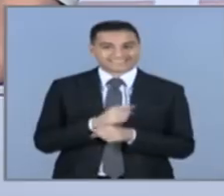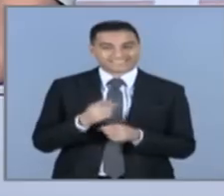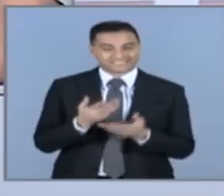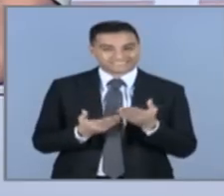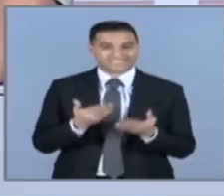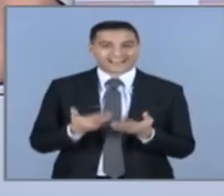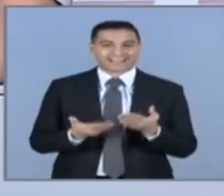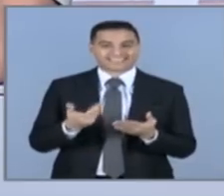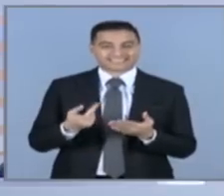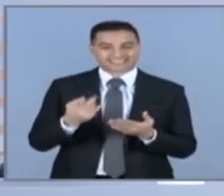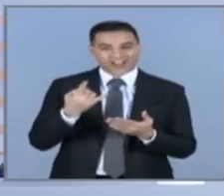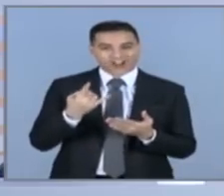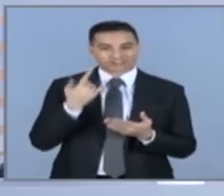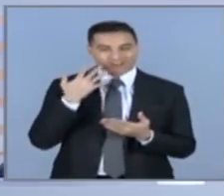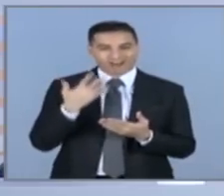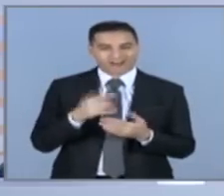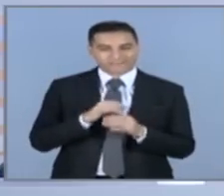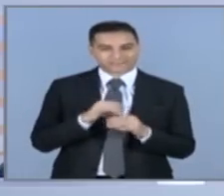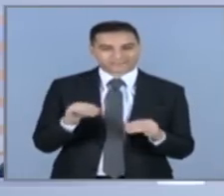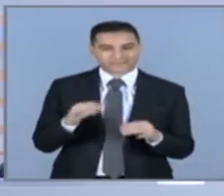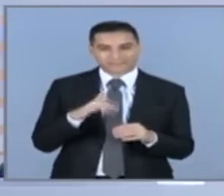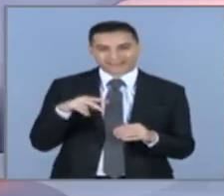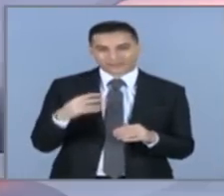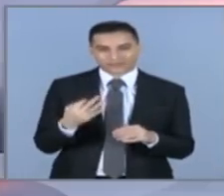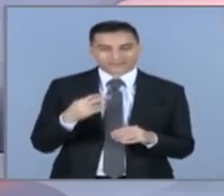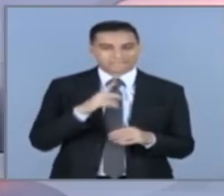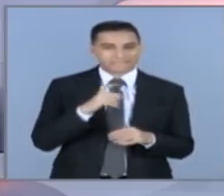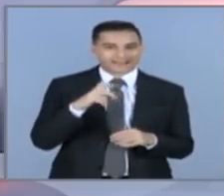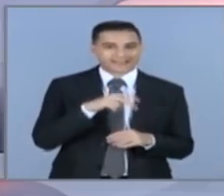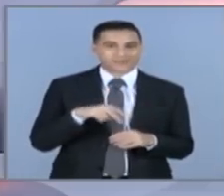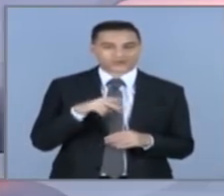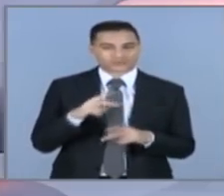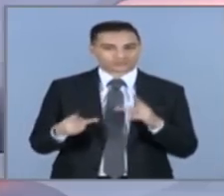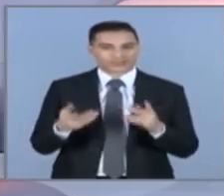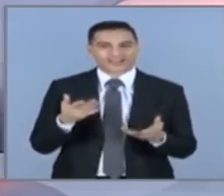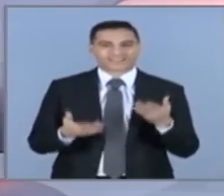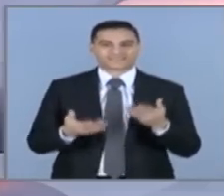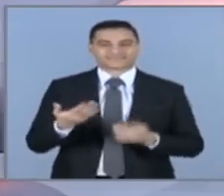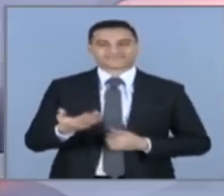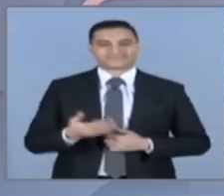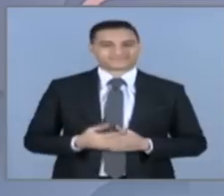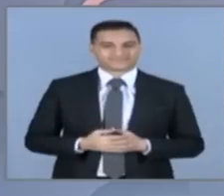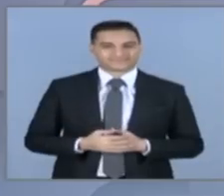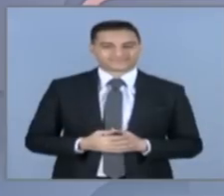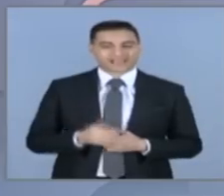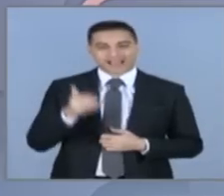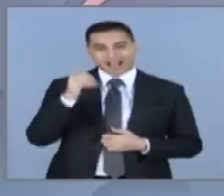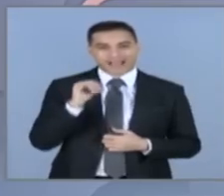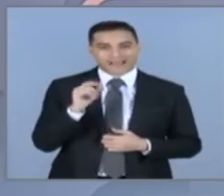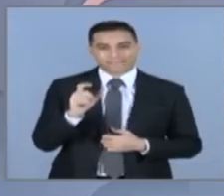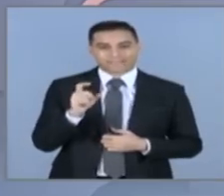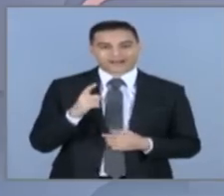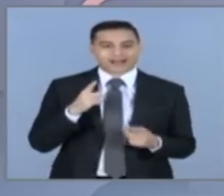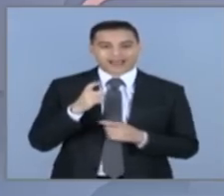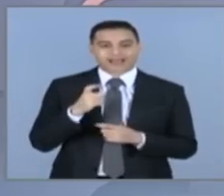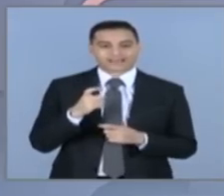فرقت الحمد لله. في 10 أرقام فرق ما بين 138 و 128. أيمن